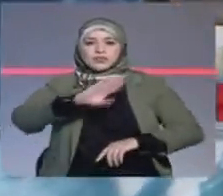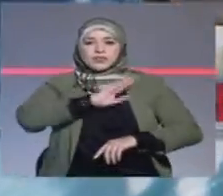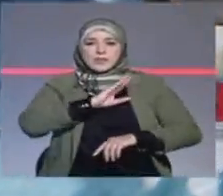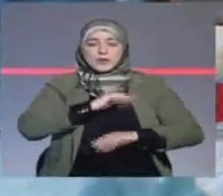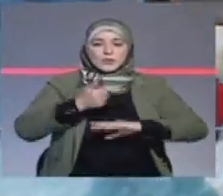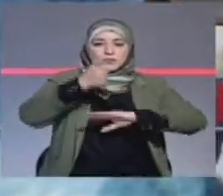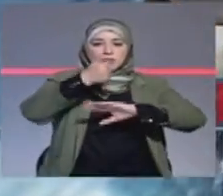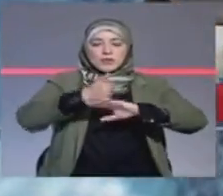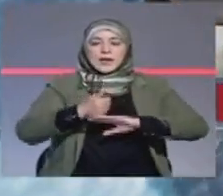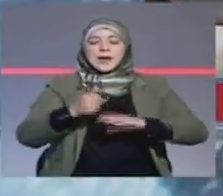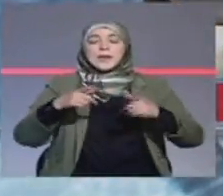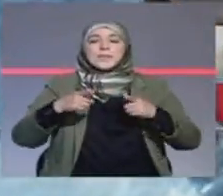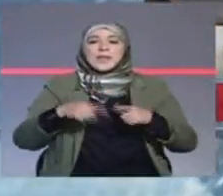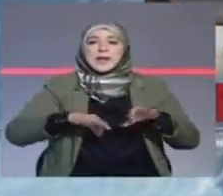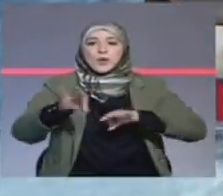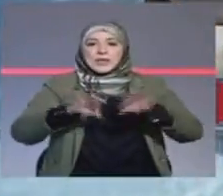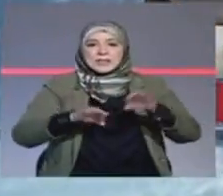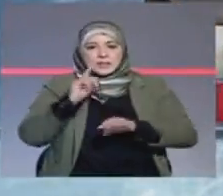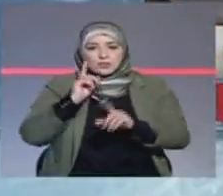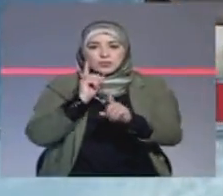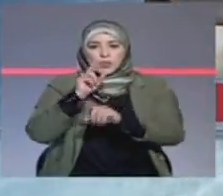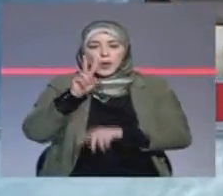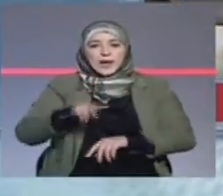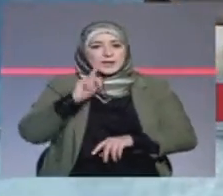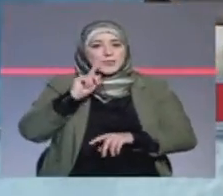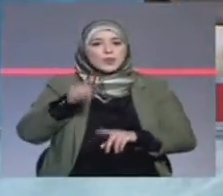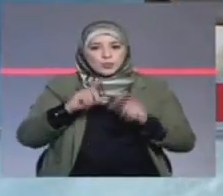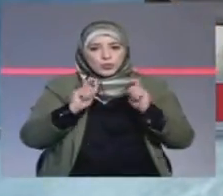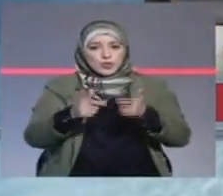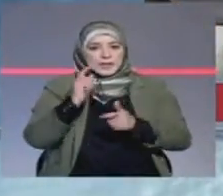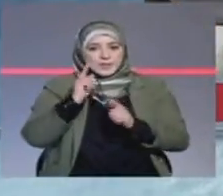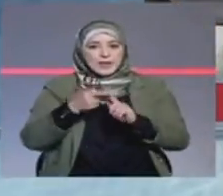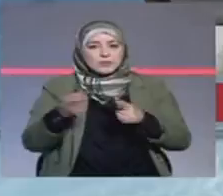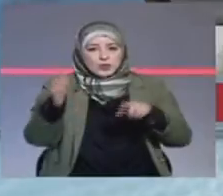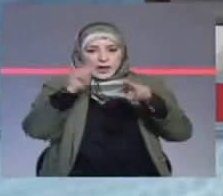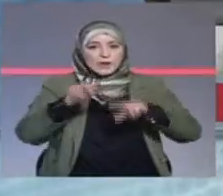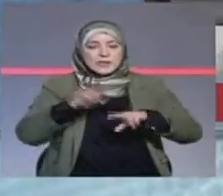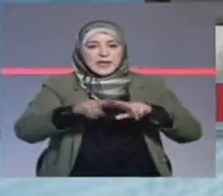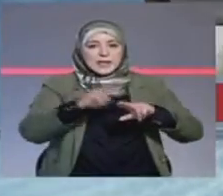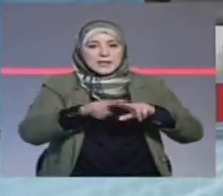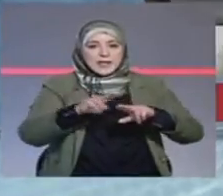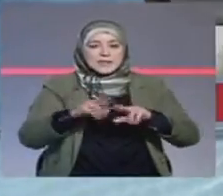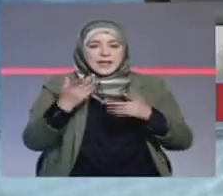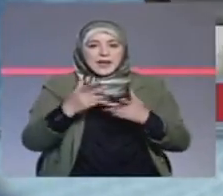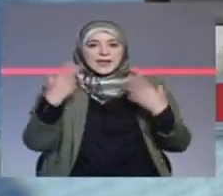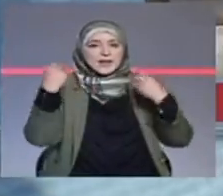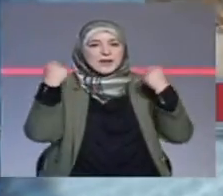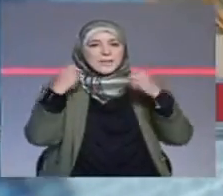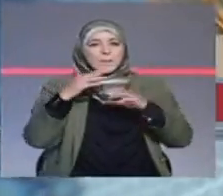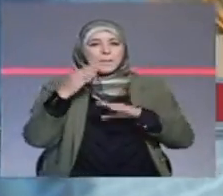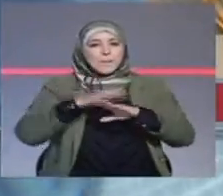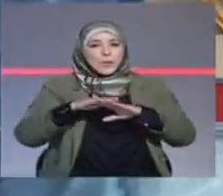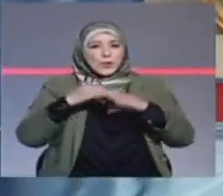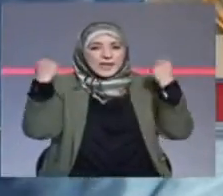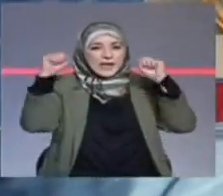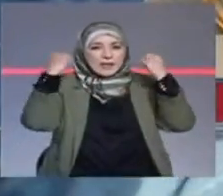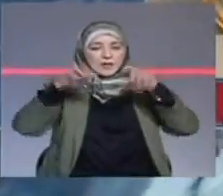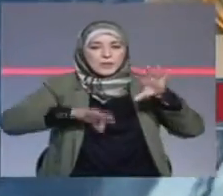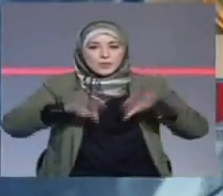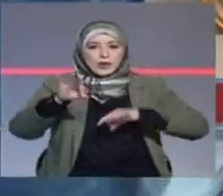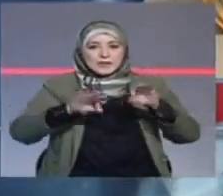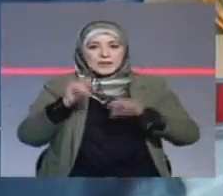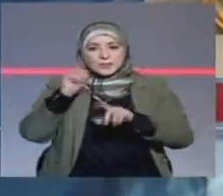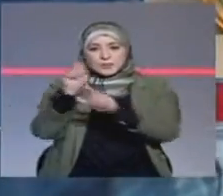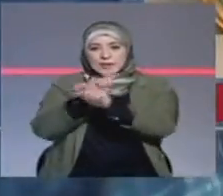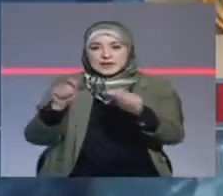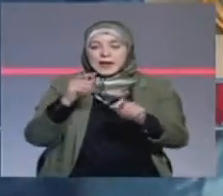التونسيين كمال سحنون، وأكد بالمناسبة أنه سيتم إعادة النظر في طريقة اقتطاع أيام إضراب المهندسين مع احترام قاعدة